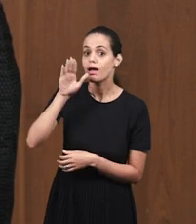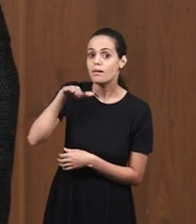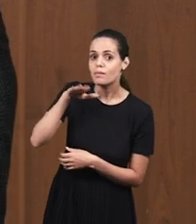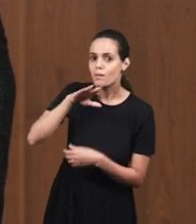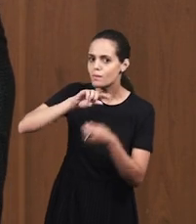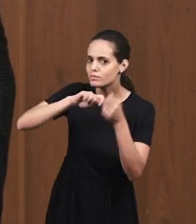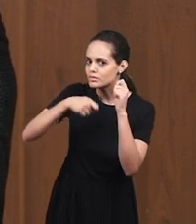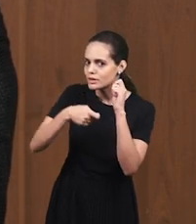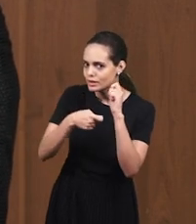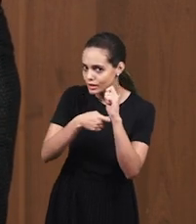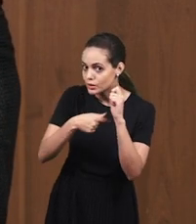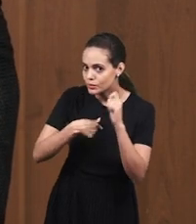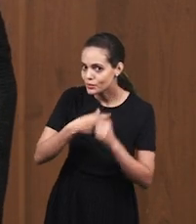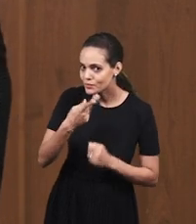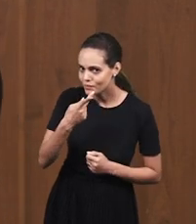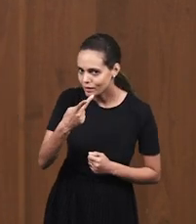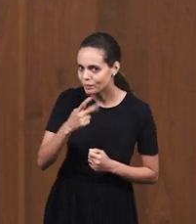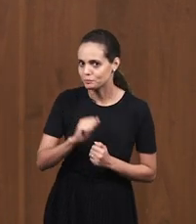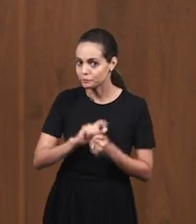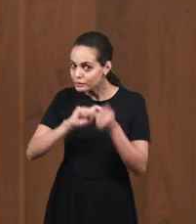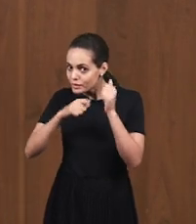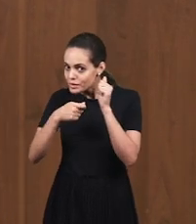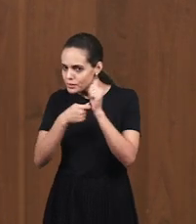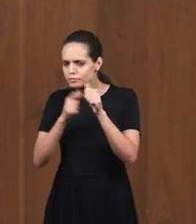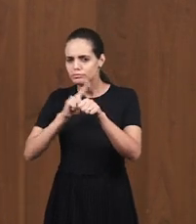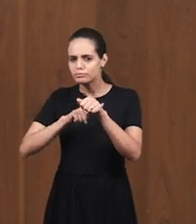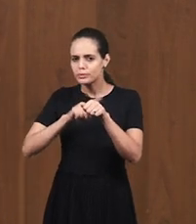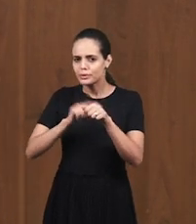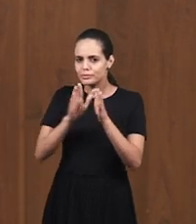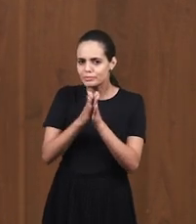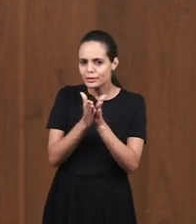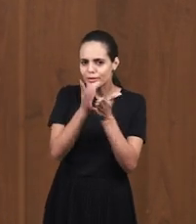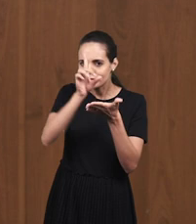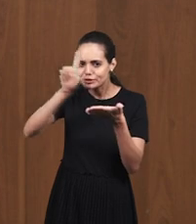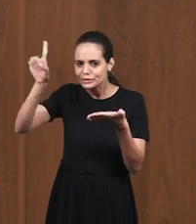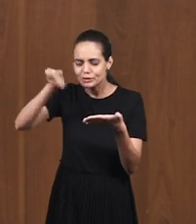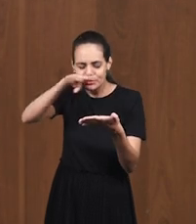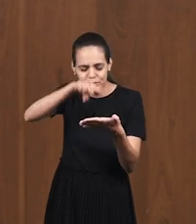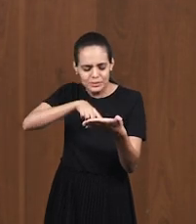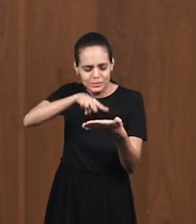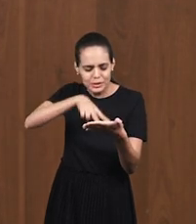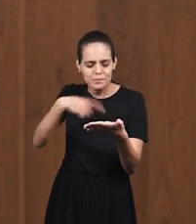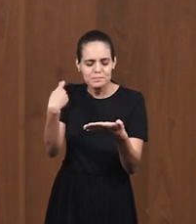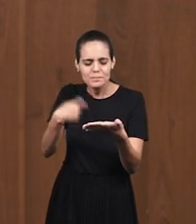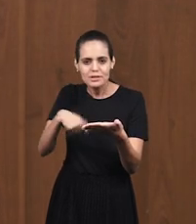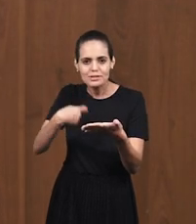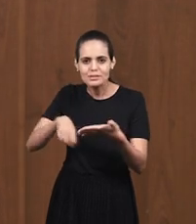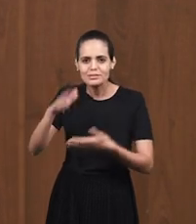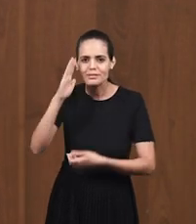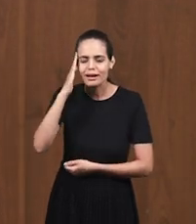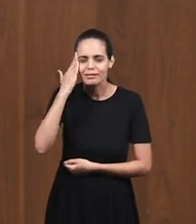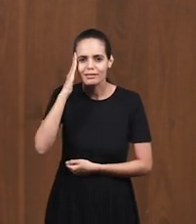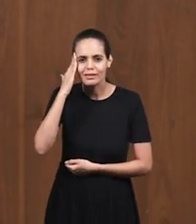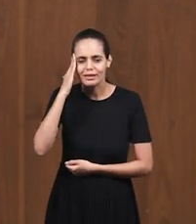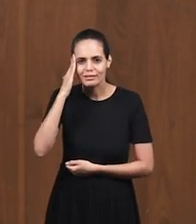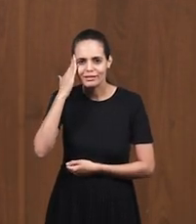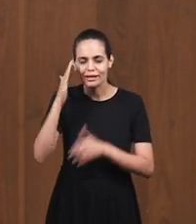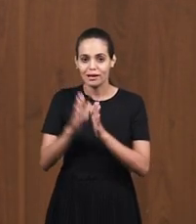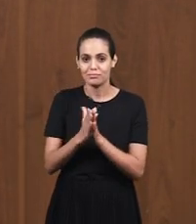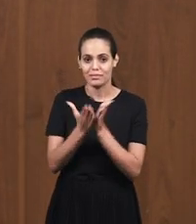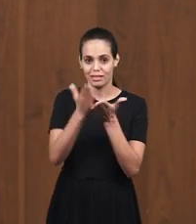Посмотрите, я вам расскажу секрет. Когда мы читаем Библию, Слово Божье, нам нужно понимать